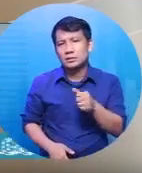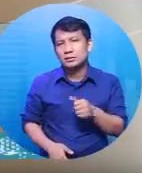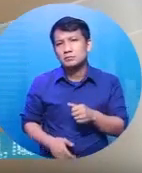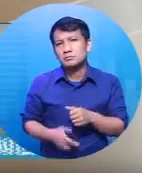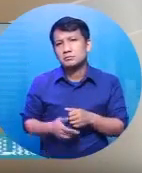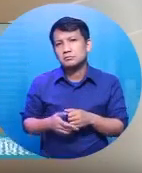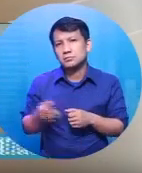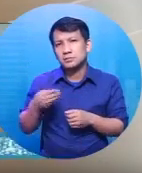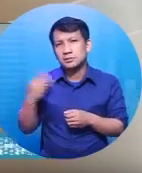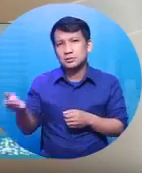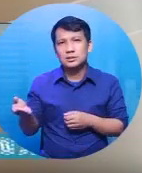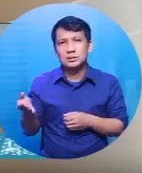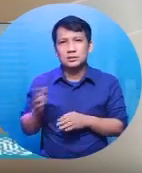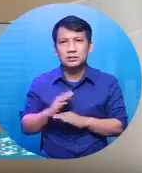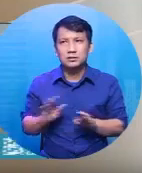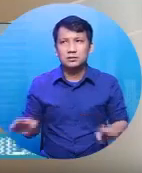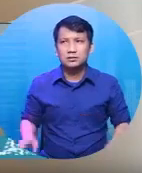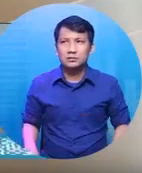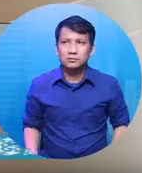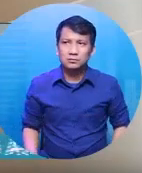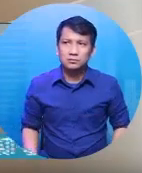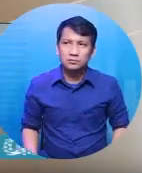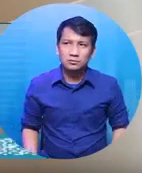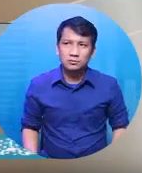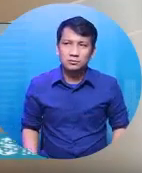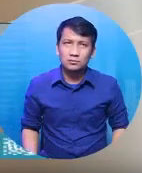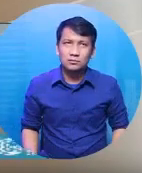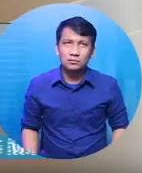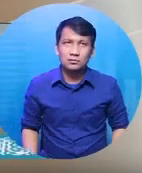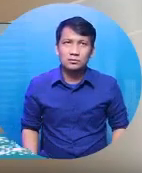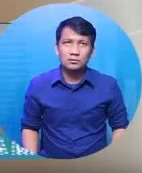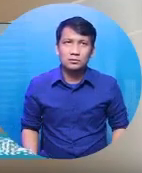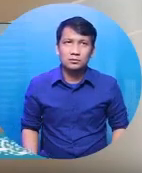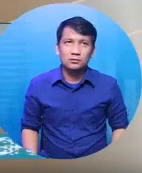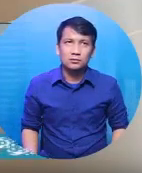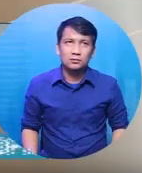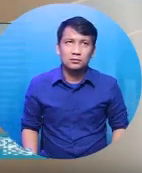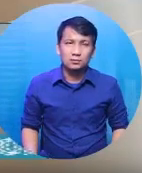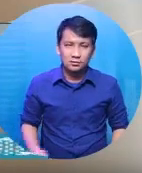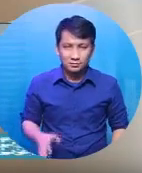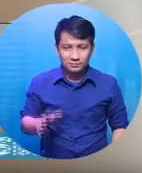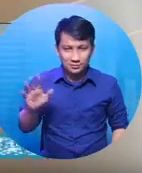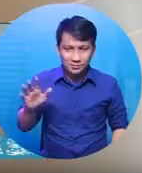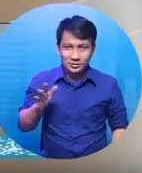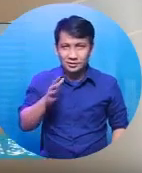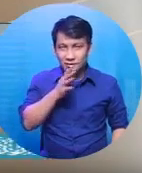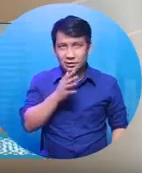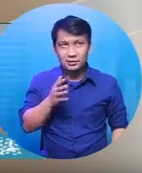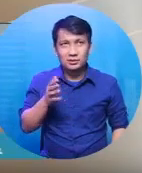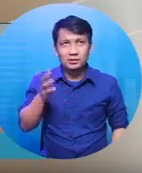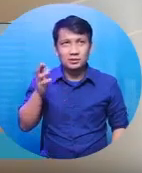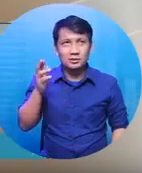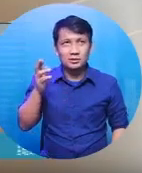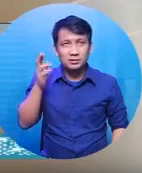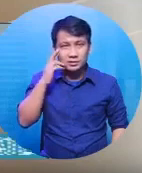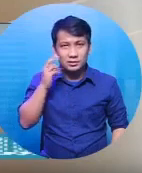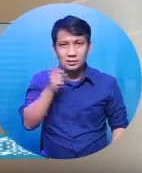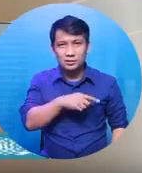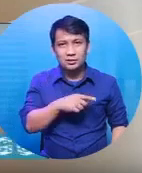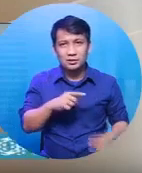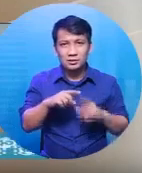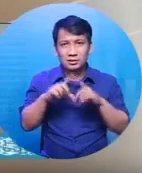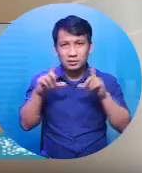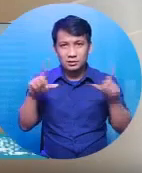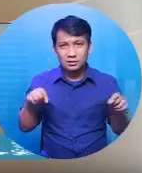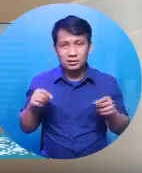Nay. Nay. Nay. Upa ng upa. Nay. Psst. Nay. Nay. Sir. Unemployment check.